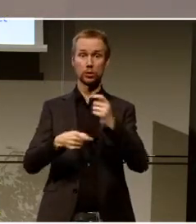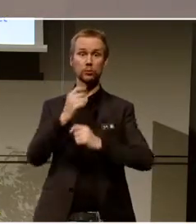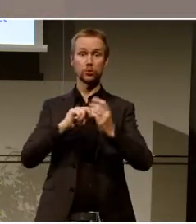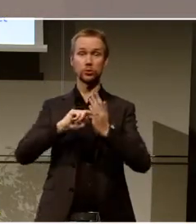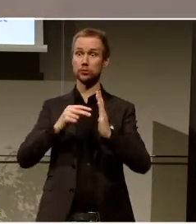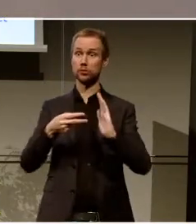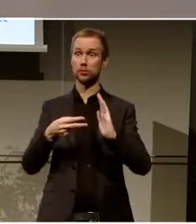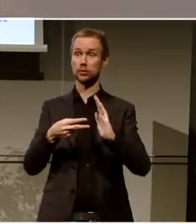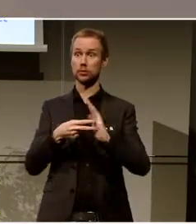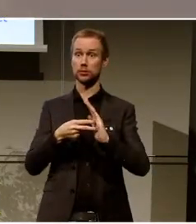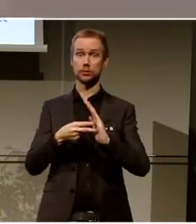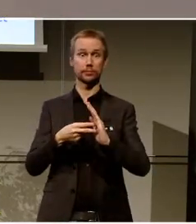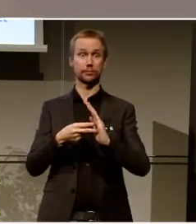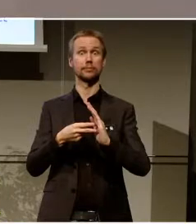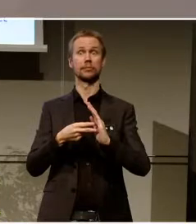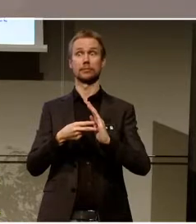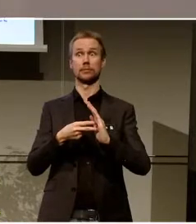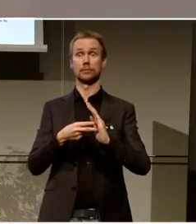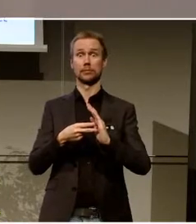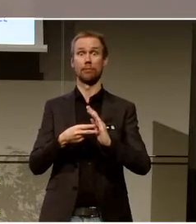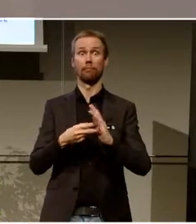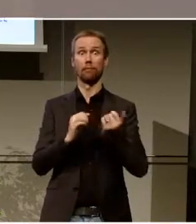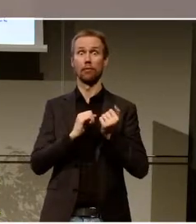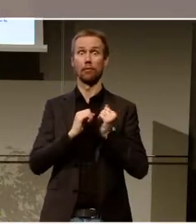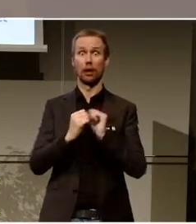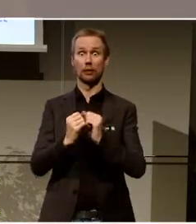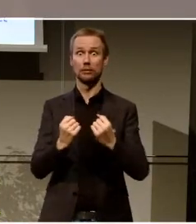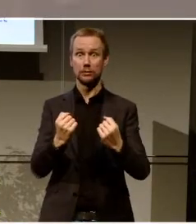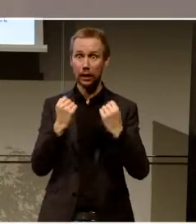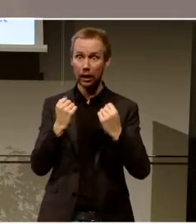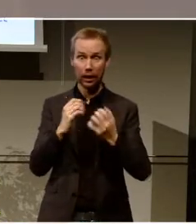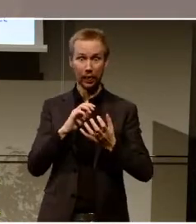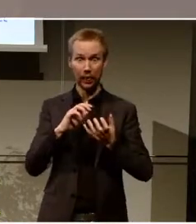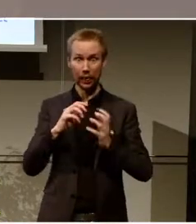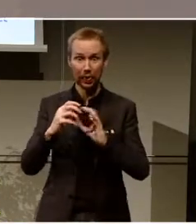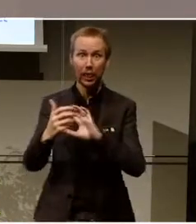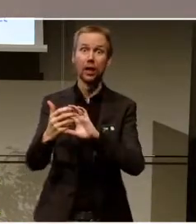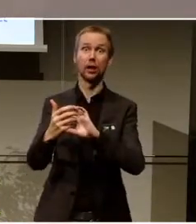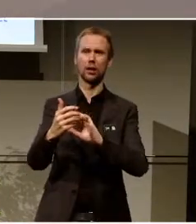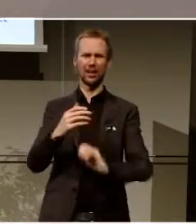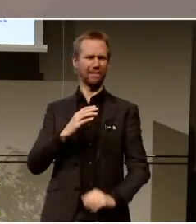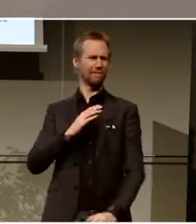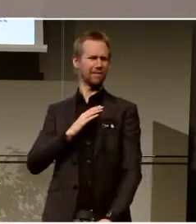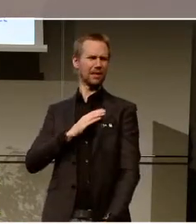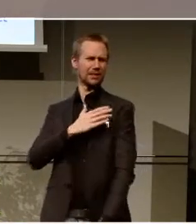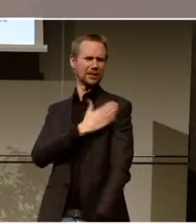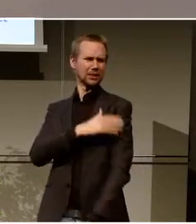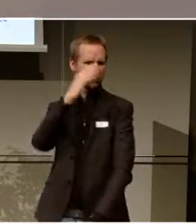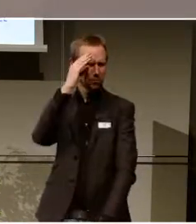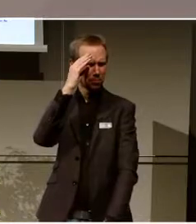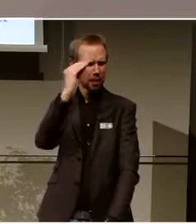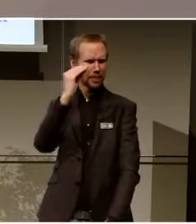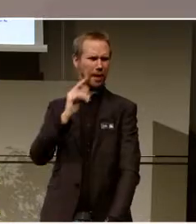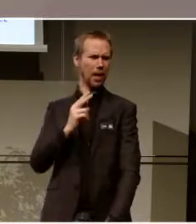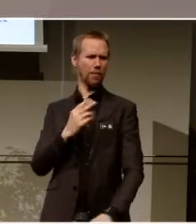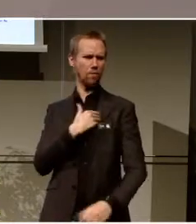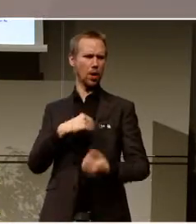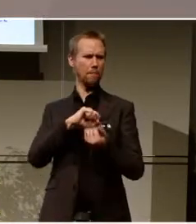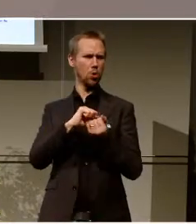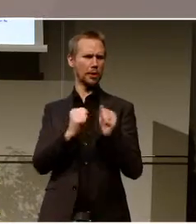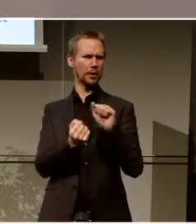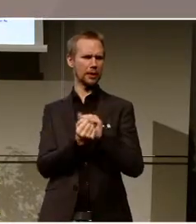att utmanas av det här. Är det så? Finns det liksom tjänstemän eller är våra ledande politiker, tänker de på